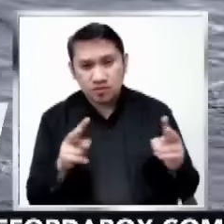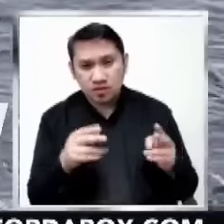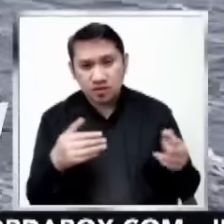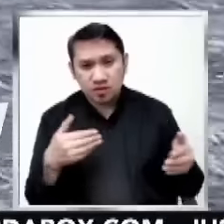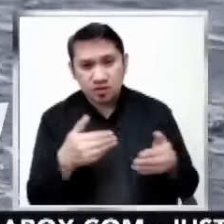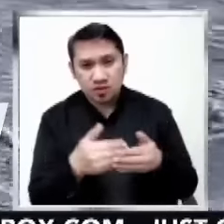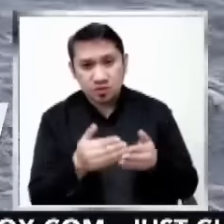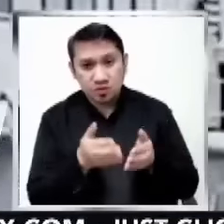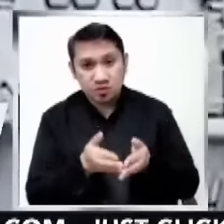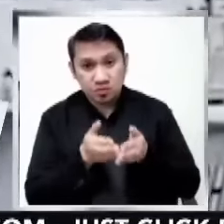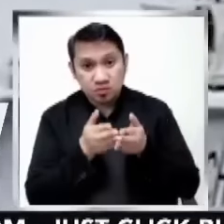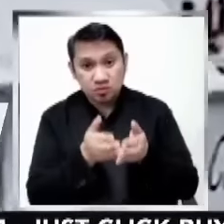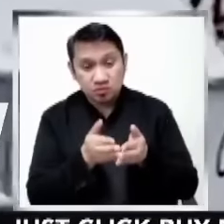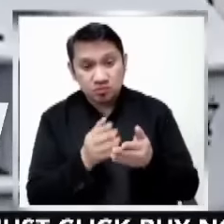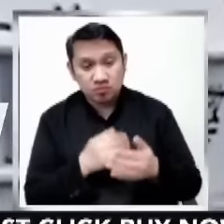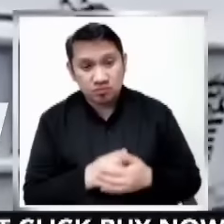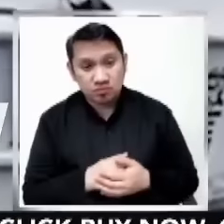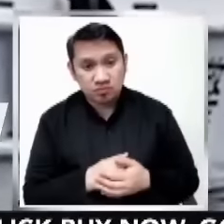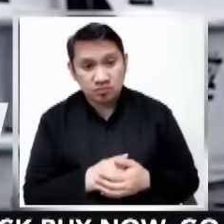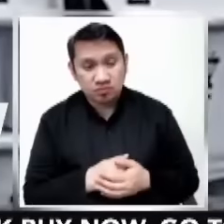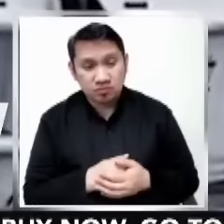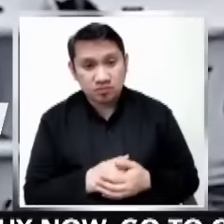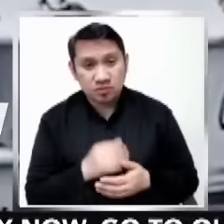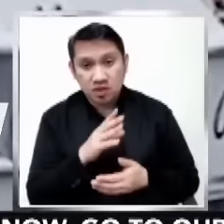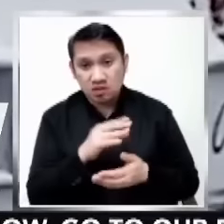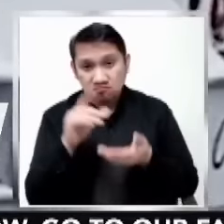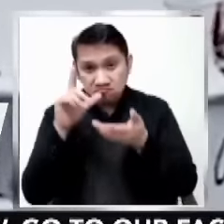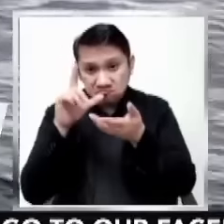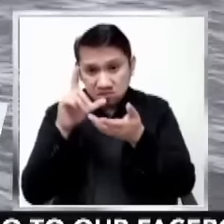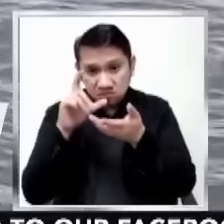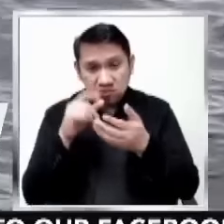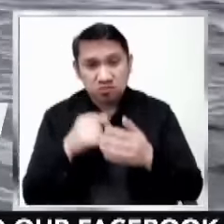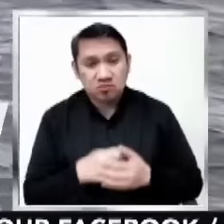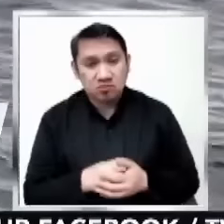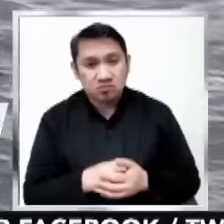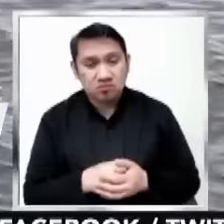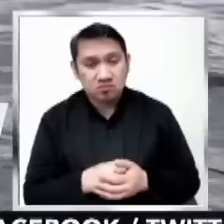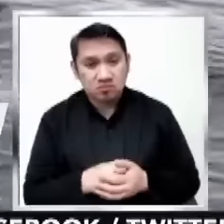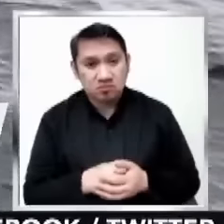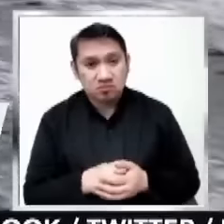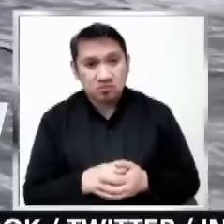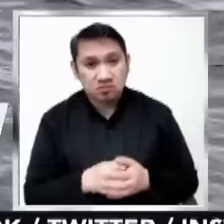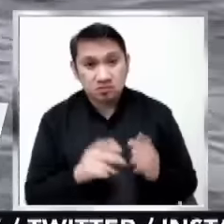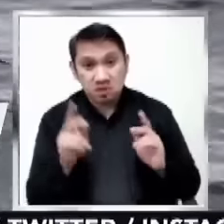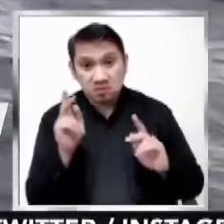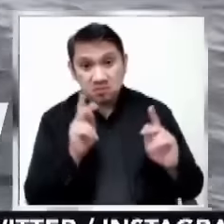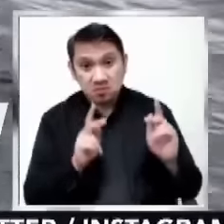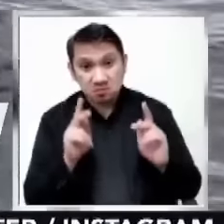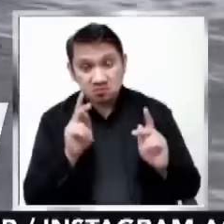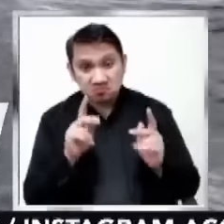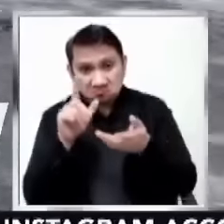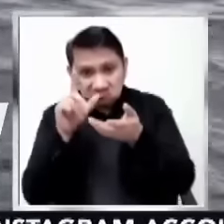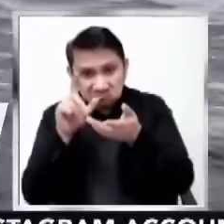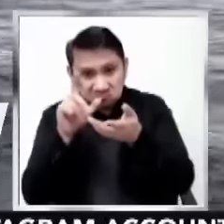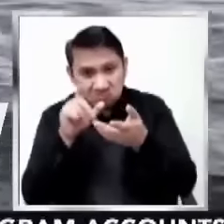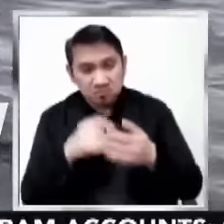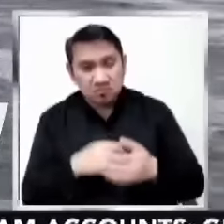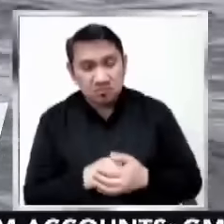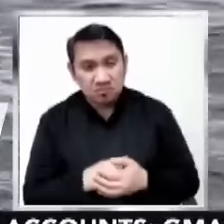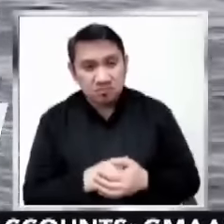ship. Pinipicturean pa tayo nitong mga tao dito sa kanilang